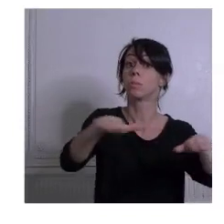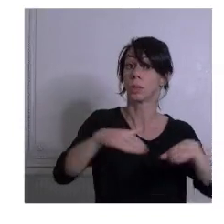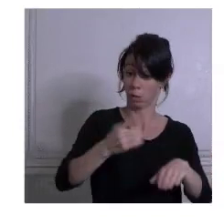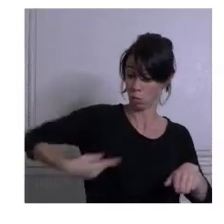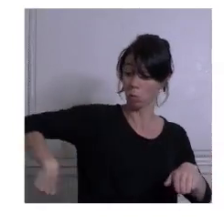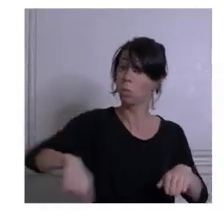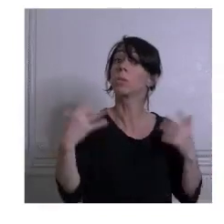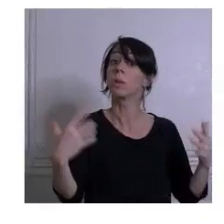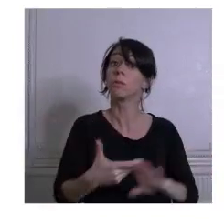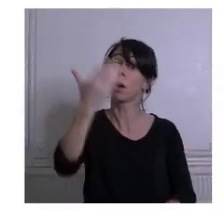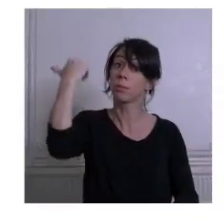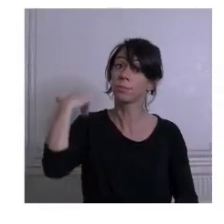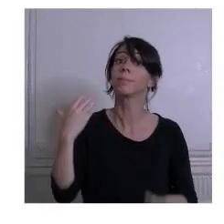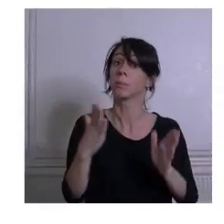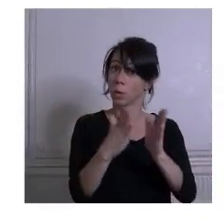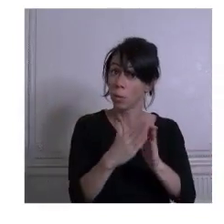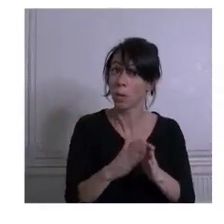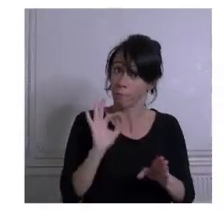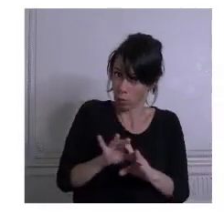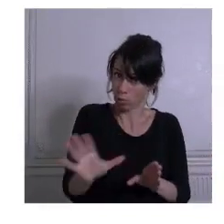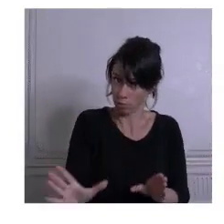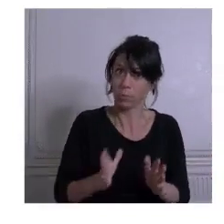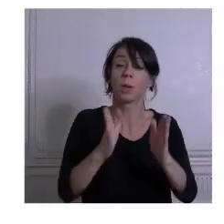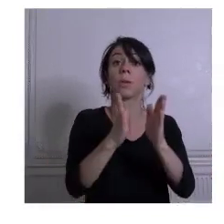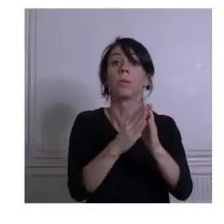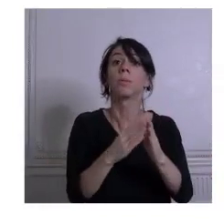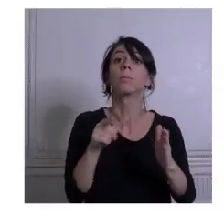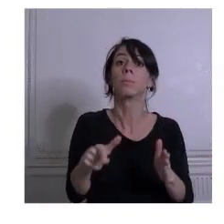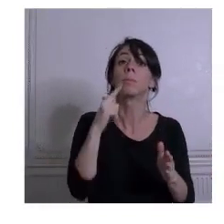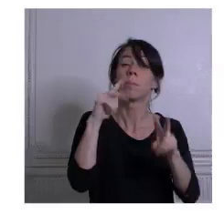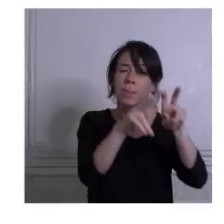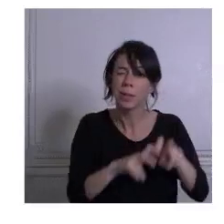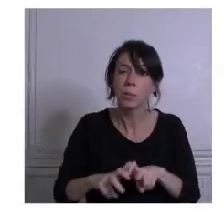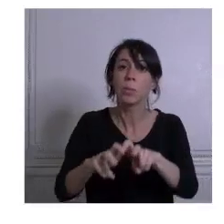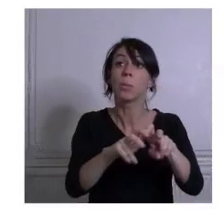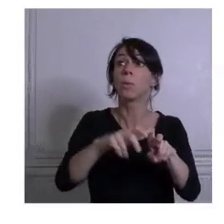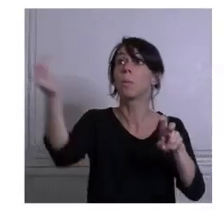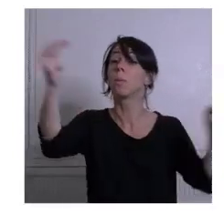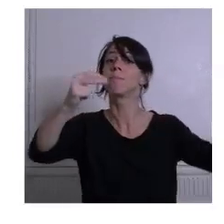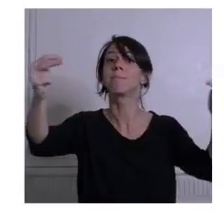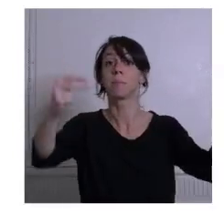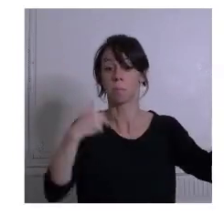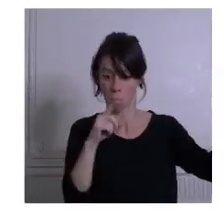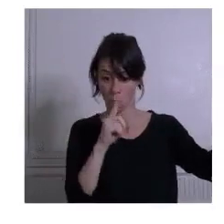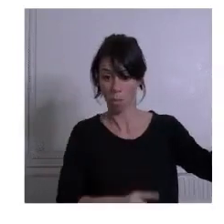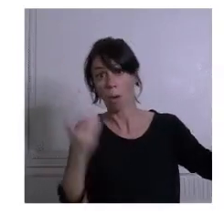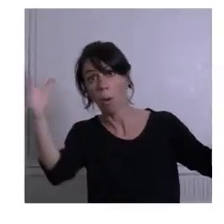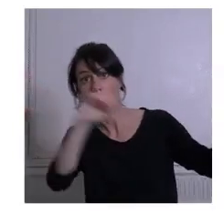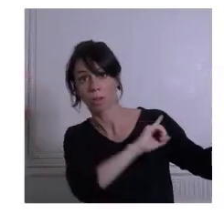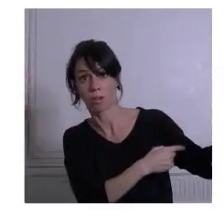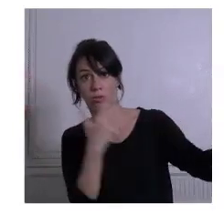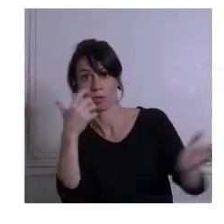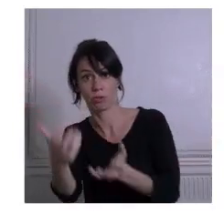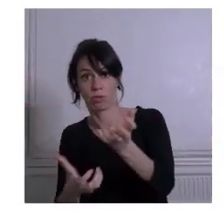crois. Eh bien, l'ALEC, qu'on ne peut pas soupçonner d'être dans la droite ligne de la politique municipale, puisque, vous